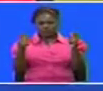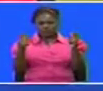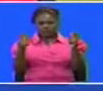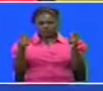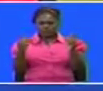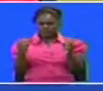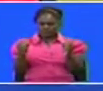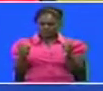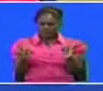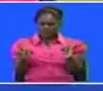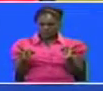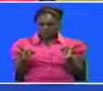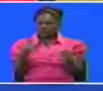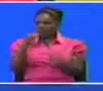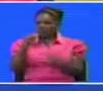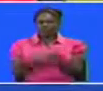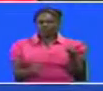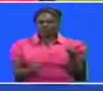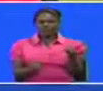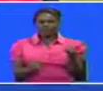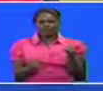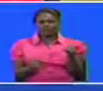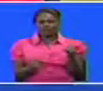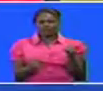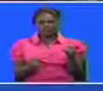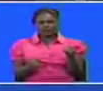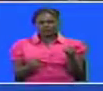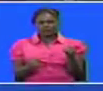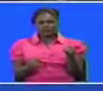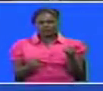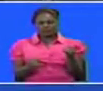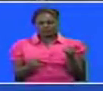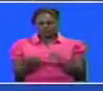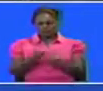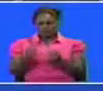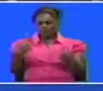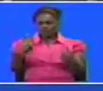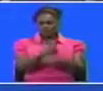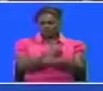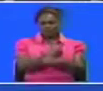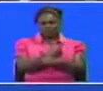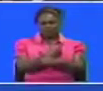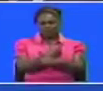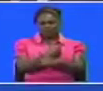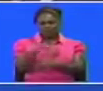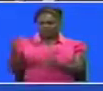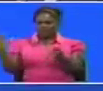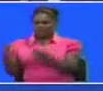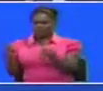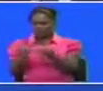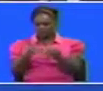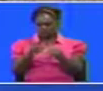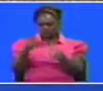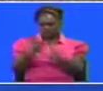If not the same as then the finals, that we're going to get there. That is our target. Katika mechi tofauti, Butali Warriors watachuana dhidi ya Sharkia